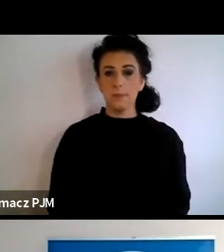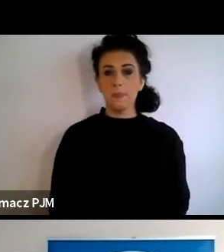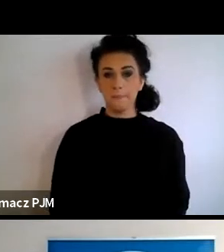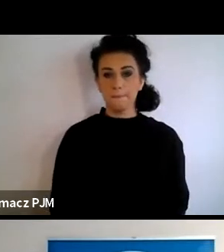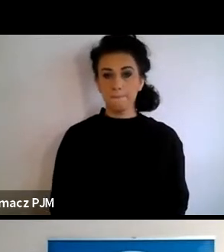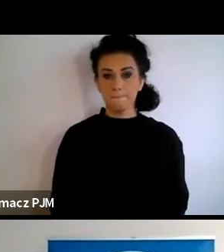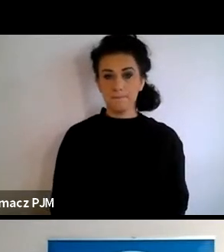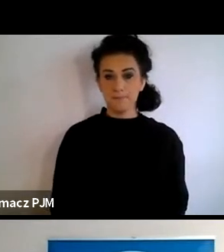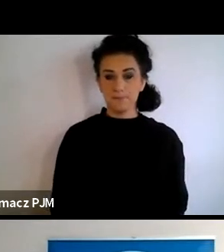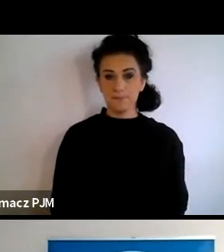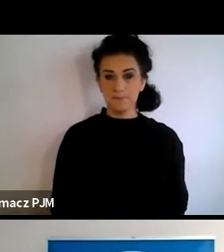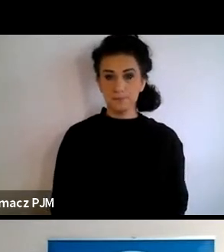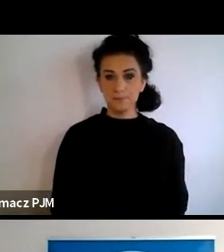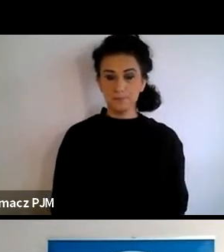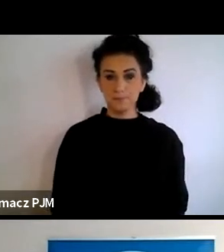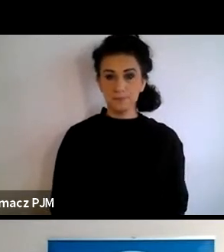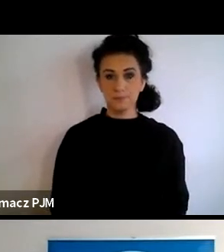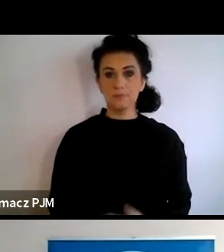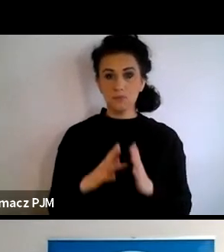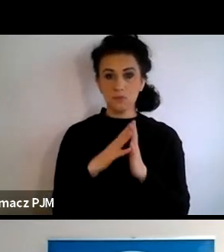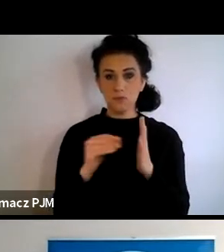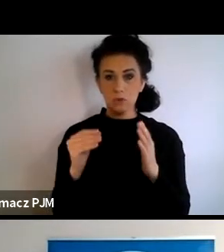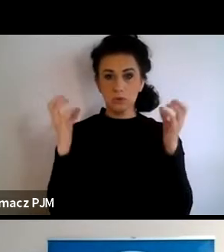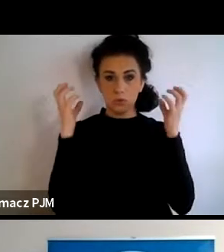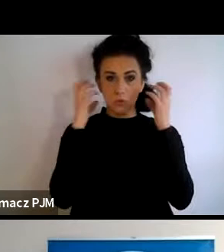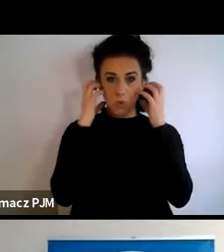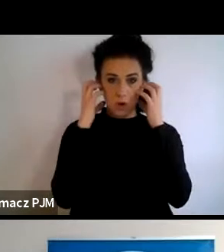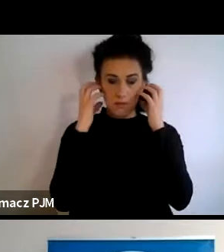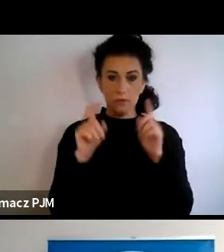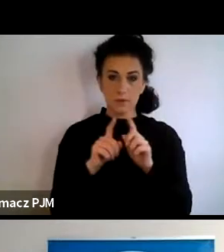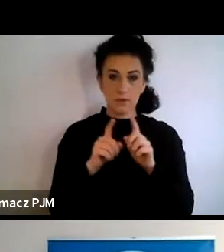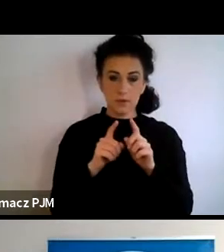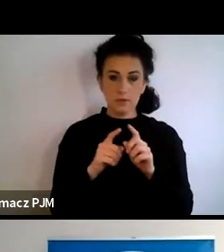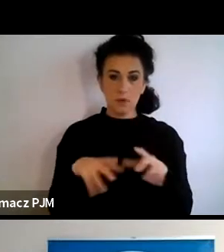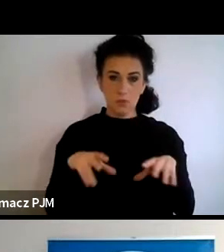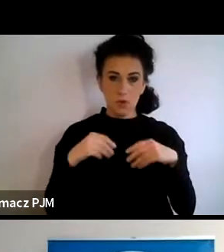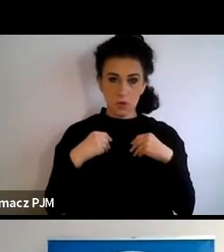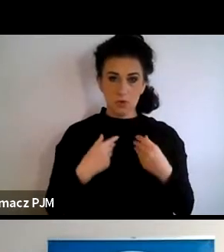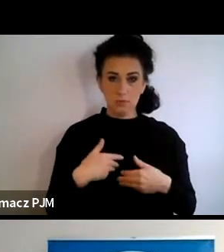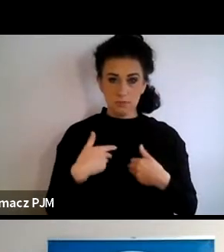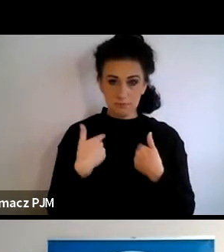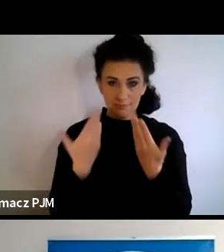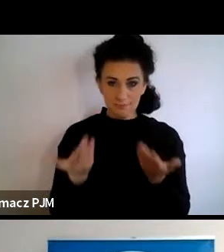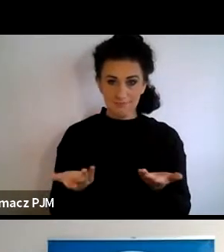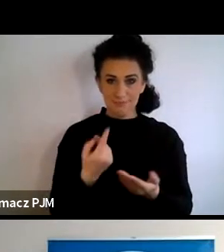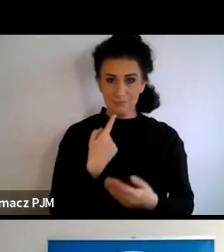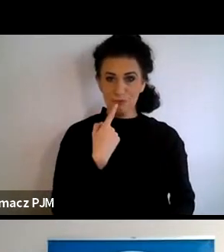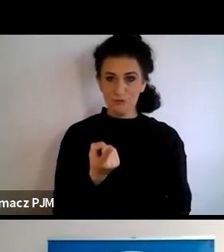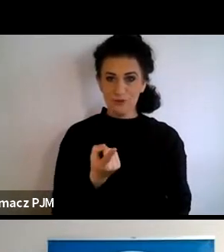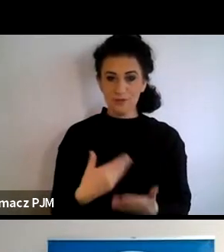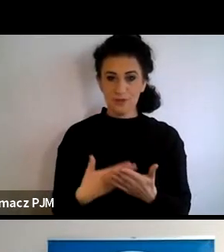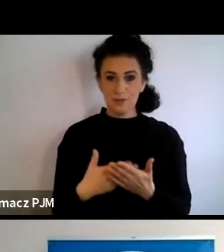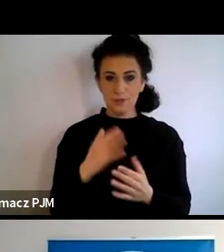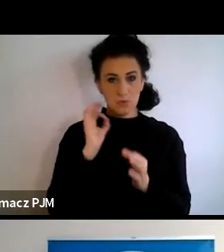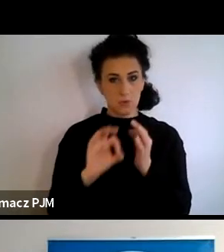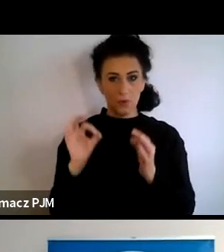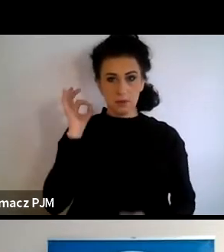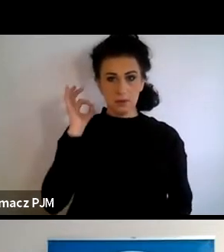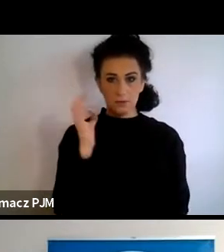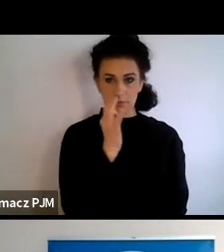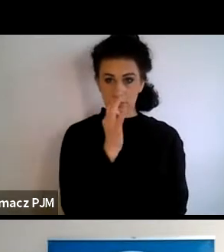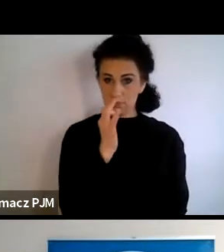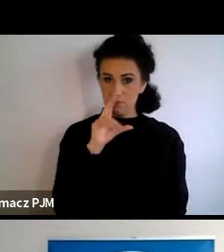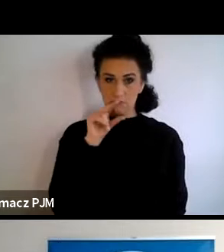Myślę, że modelem słuchawek i możesz się podzielić, ponieważ doskonale i zbiera mikrofon, także...